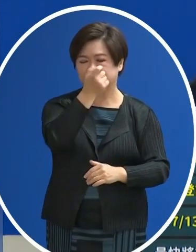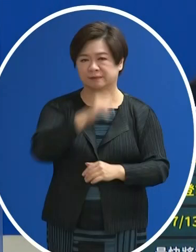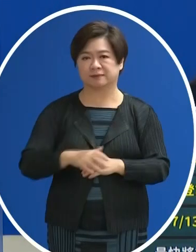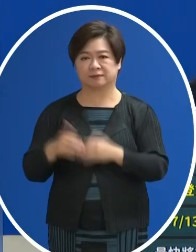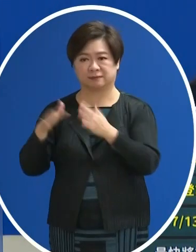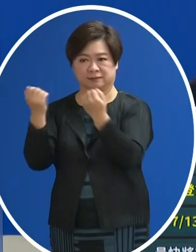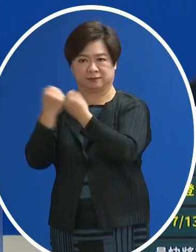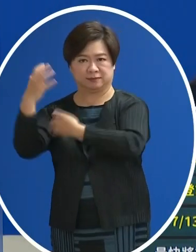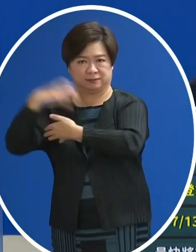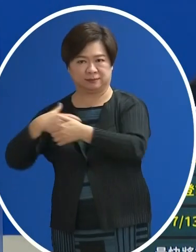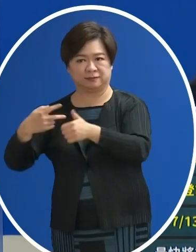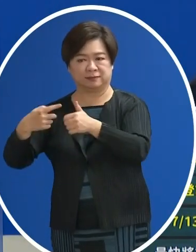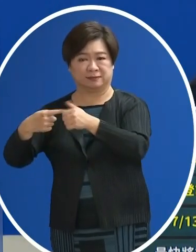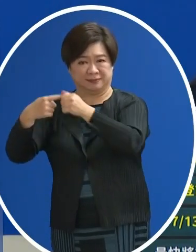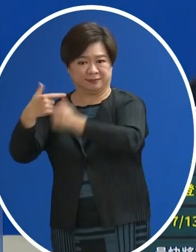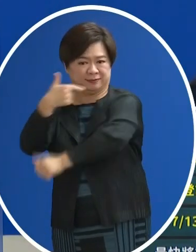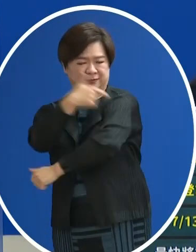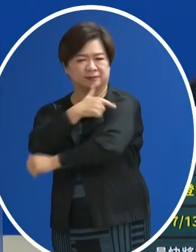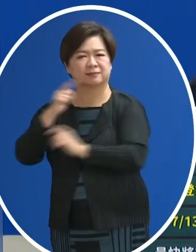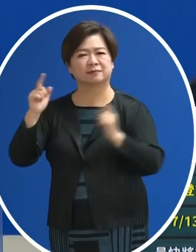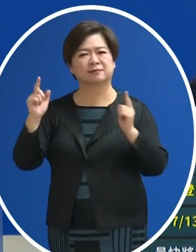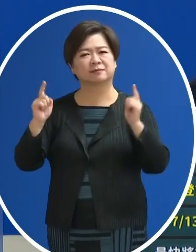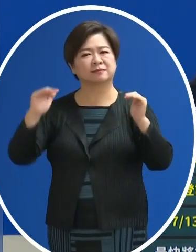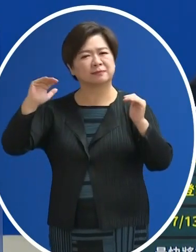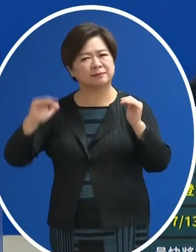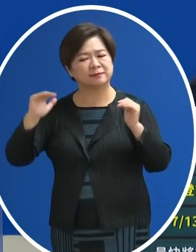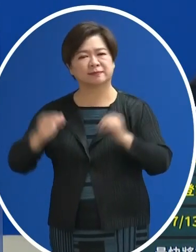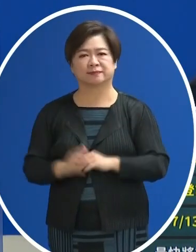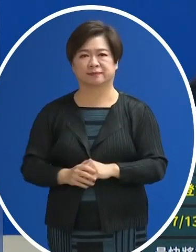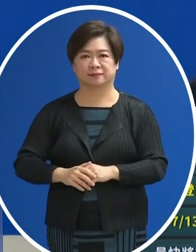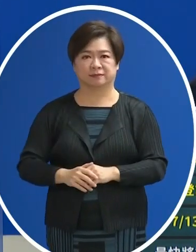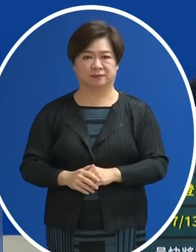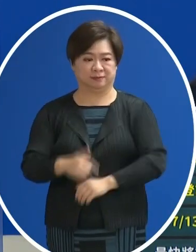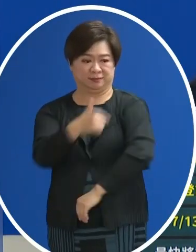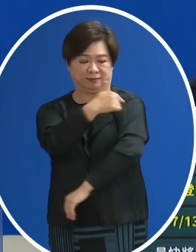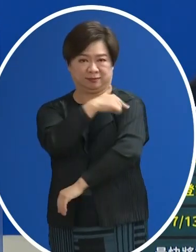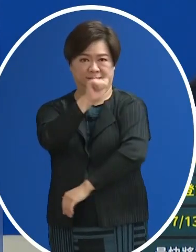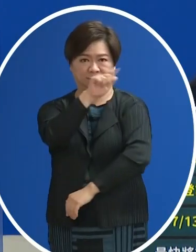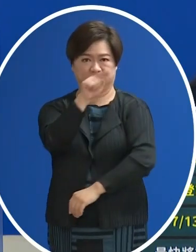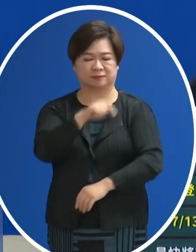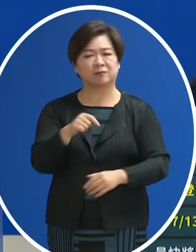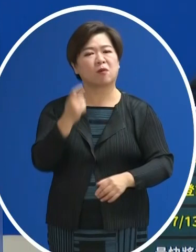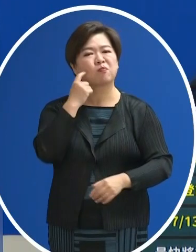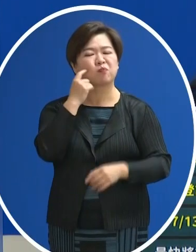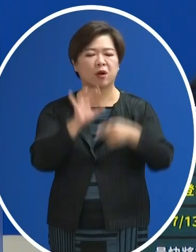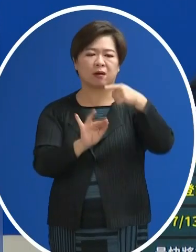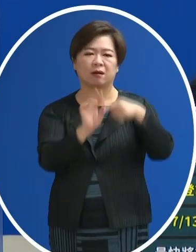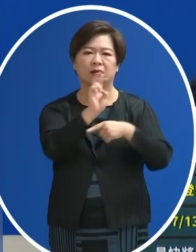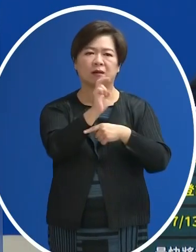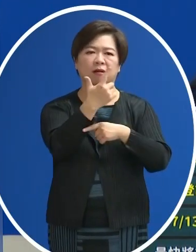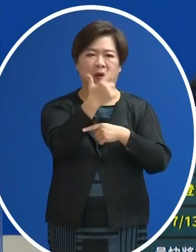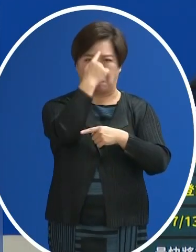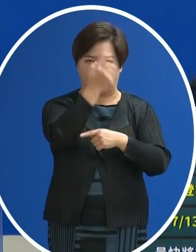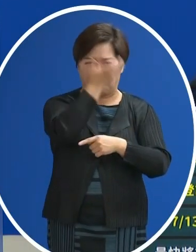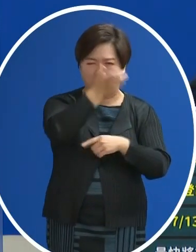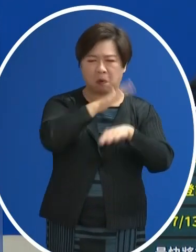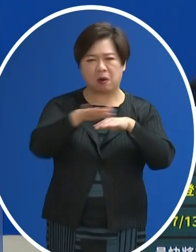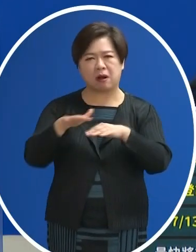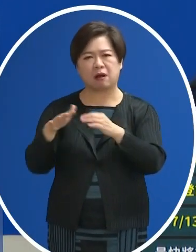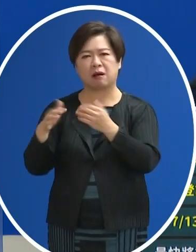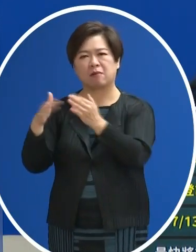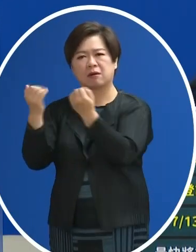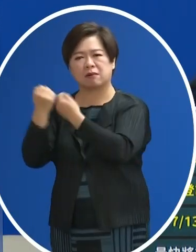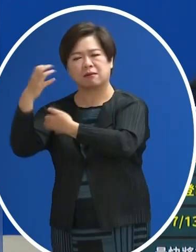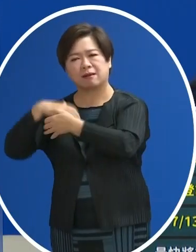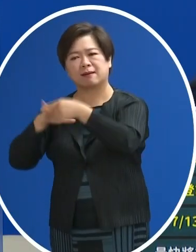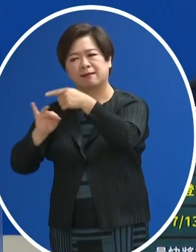一剂会比较少一点那比如说 AD 的第一剂可能有 26% 的发烧那 Moderna 大概是第一剂